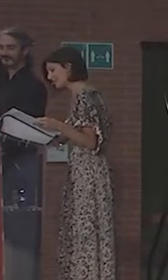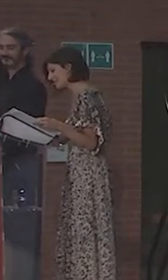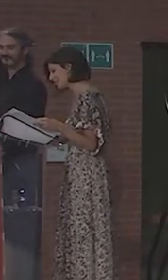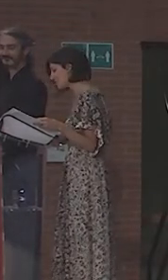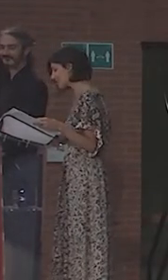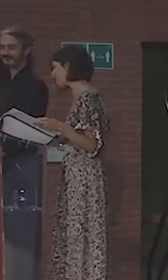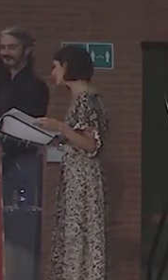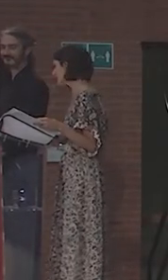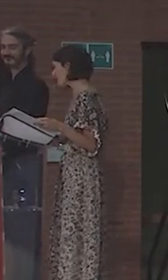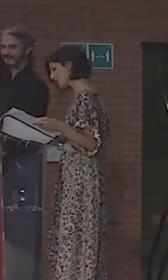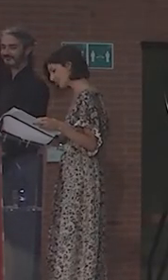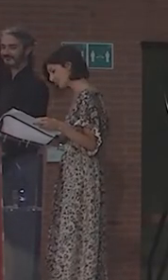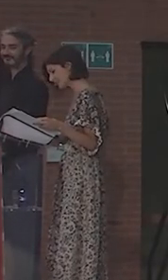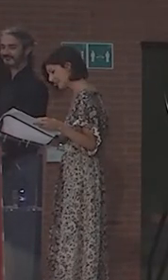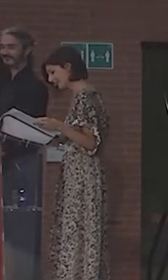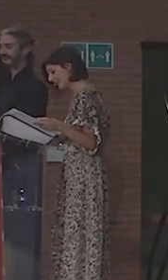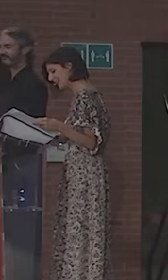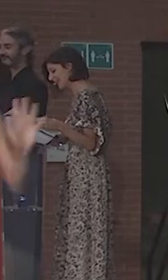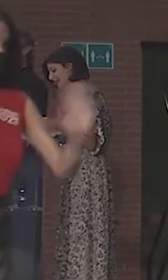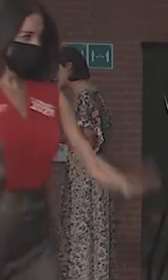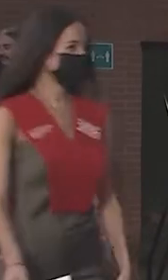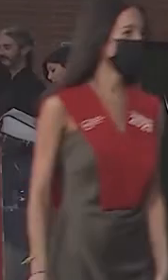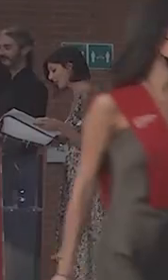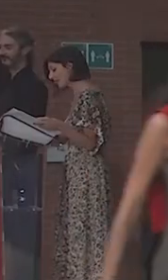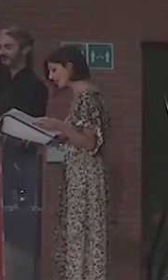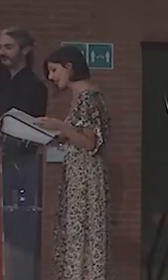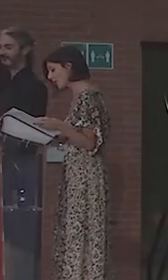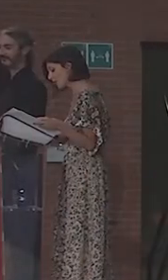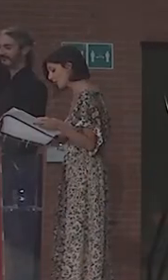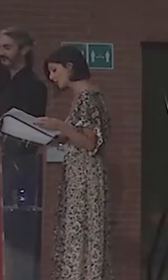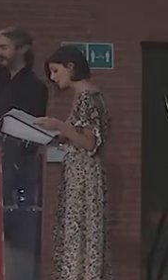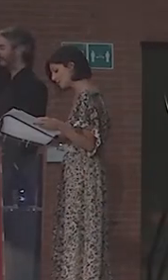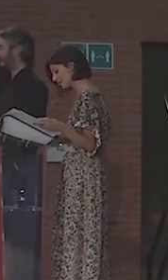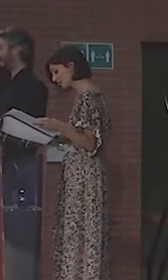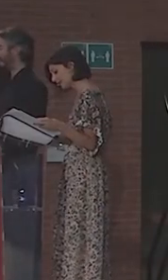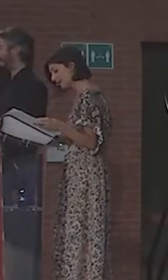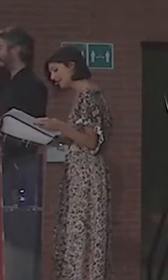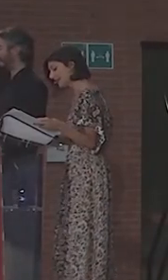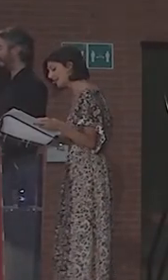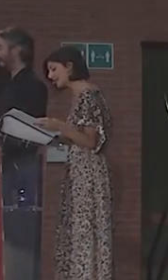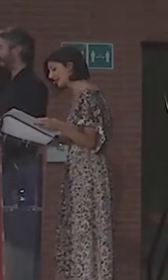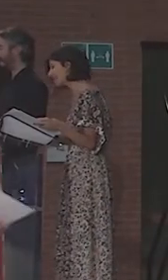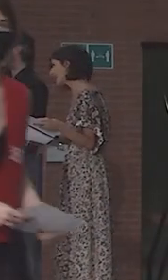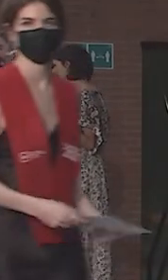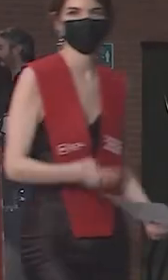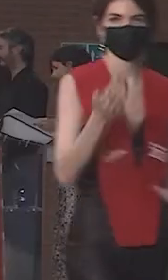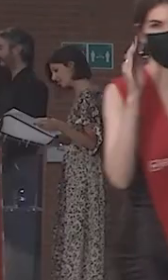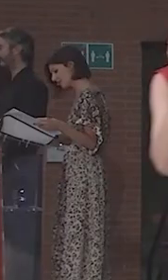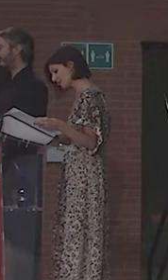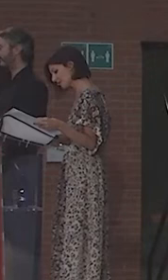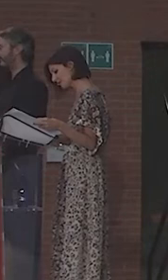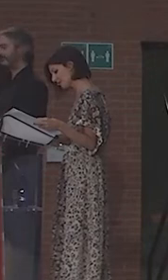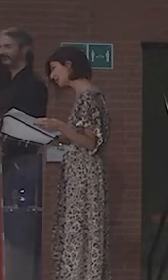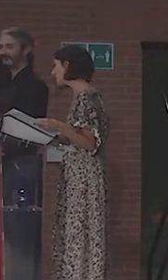La Meritxell Jordà Nicolau. La Amanda López de Araujo. L'Aina Marquès Hernández.